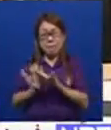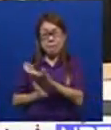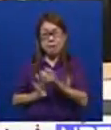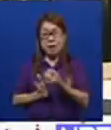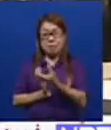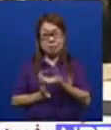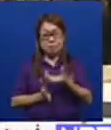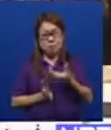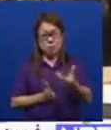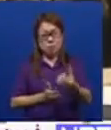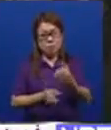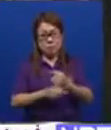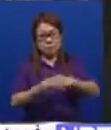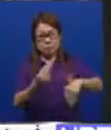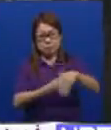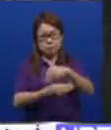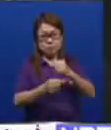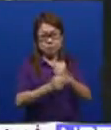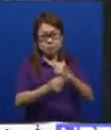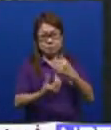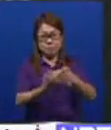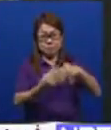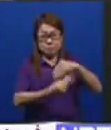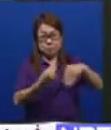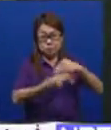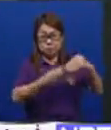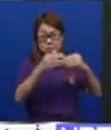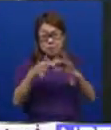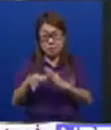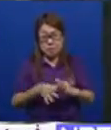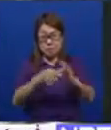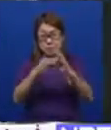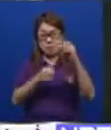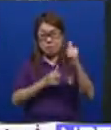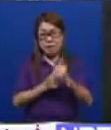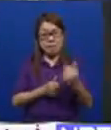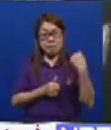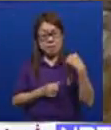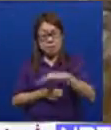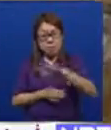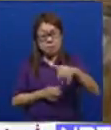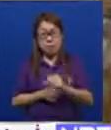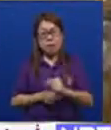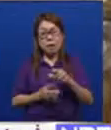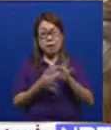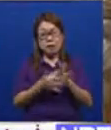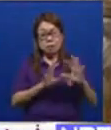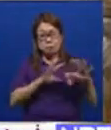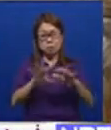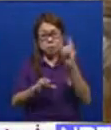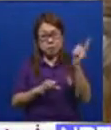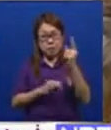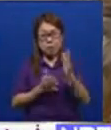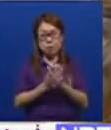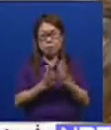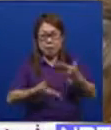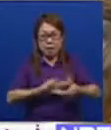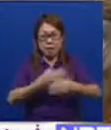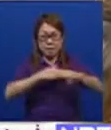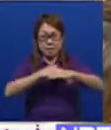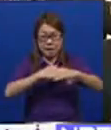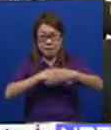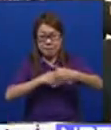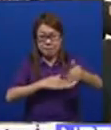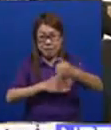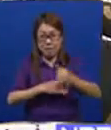รัฐที่จะทำให้เกิดกิจกรรมทางเศรษฐกิจมากขึ้นและทุกภาคจะได้รับอานิสงส์จากภาคการท่องเที่ยวและการค้าชายแดนหอ